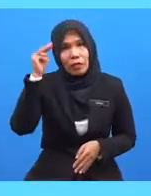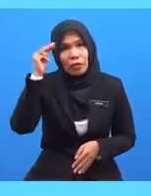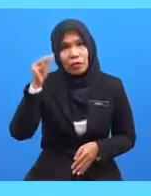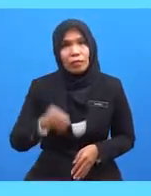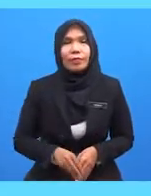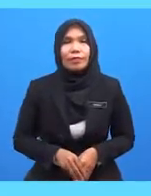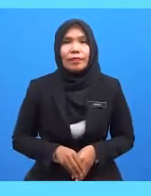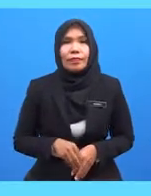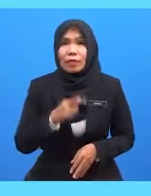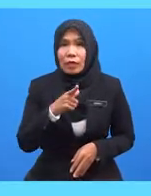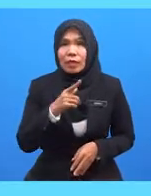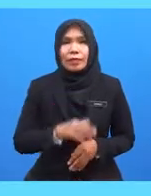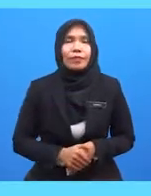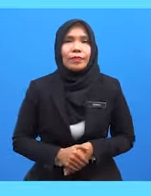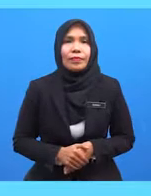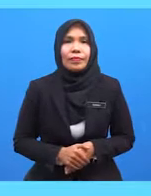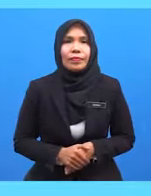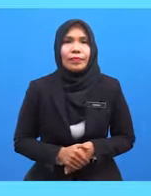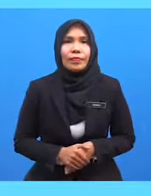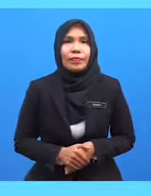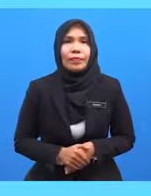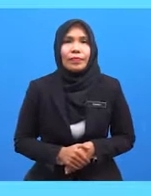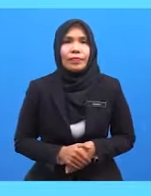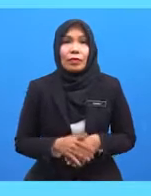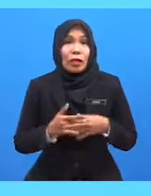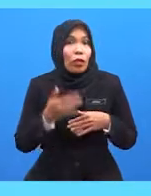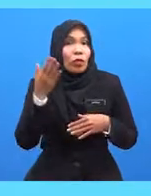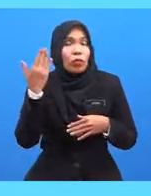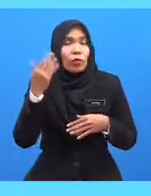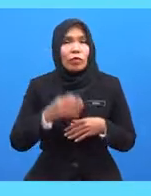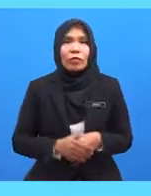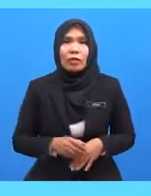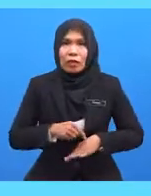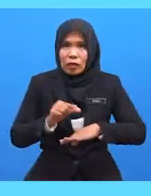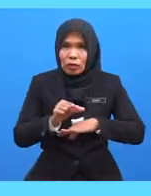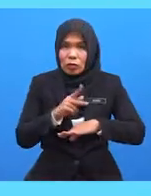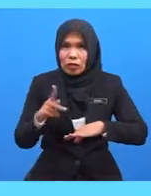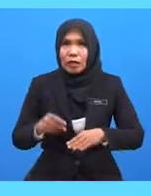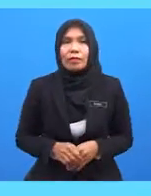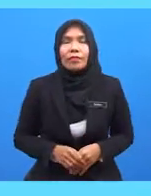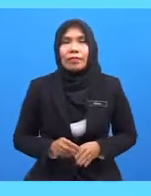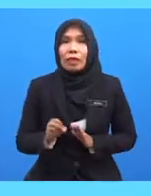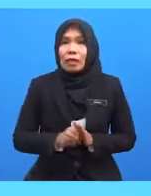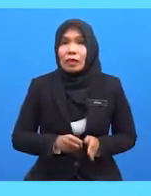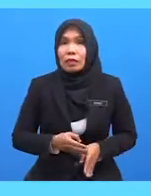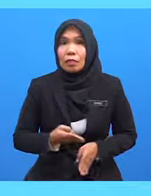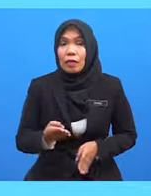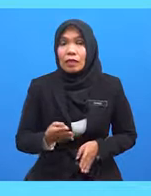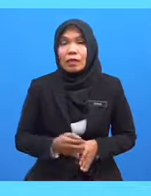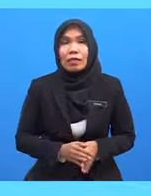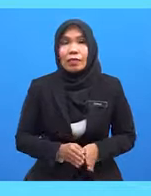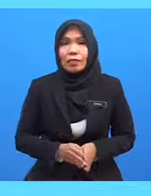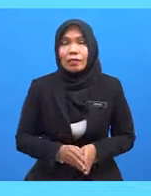Klasik. Pada peringkat awal, bahasa Melayu digunakan sebagai alat perhubungan untuk